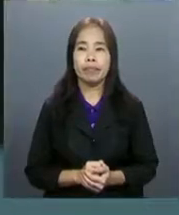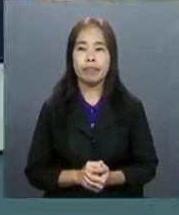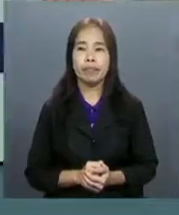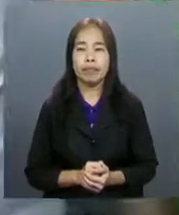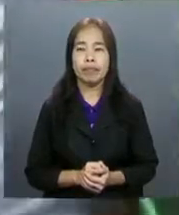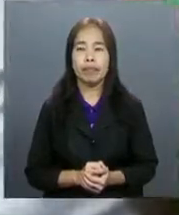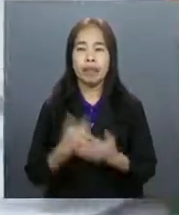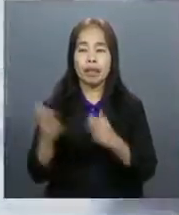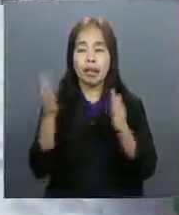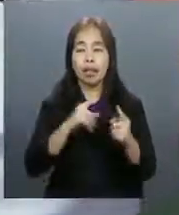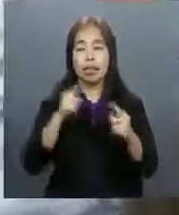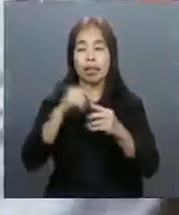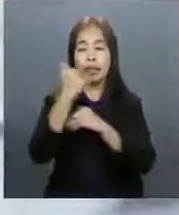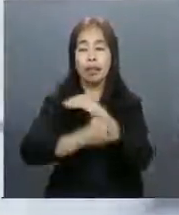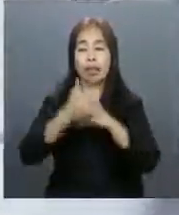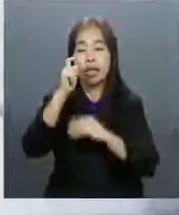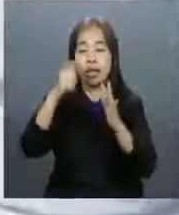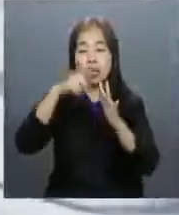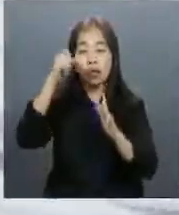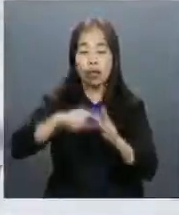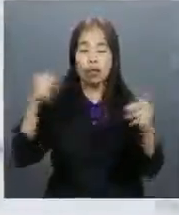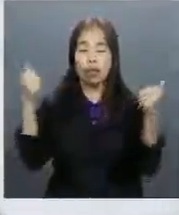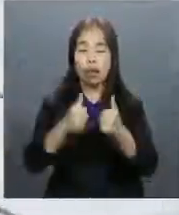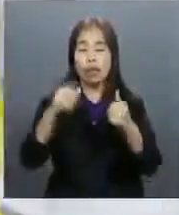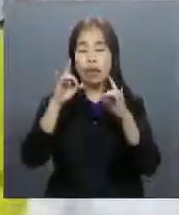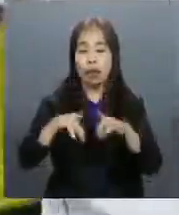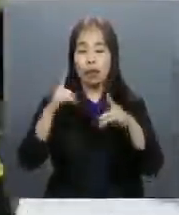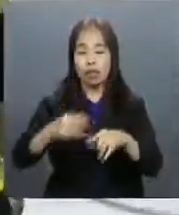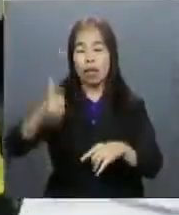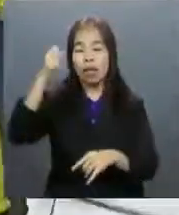ส่วนคีร์กีสถานเข้าไปพบออสเตรเลียที่ชนะอิรักมาได้5-3ในวัน